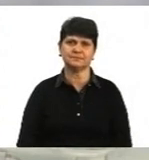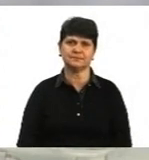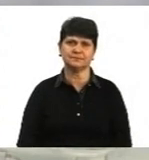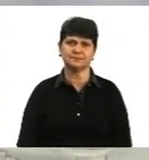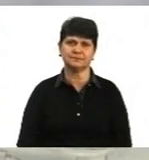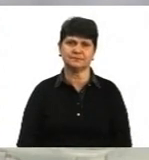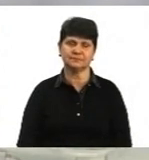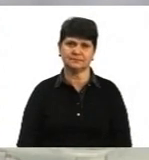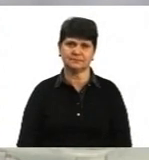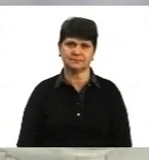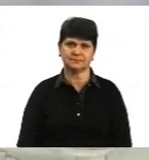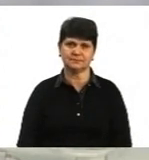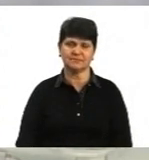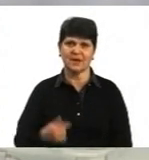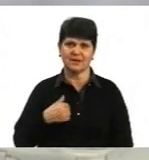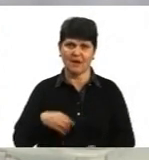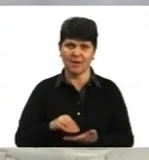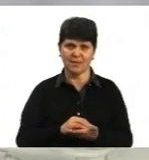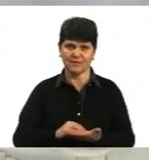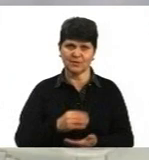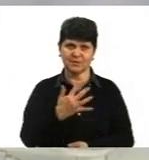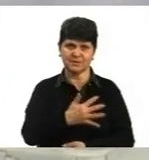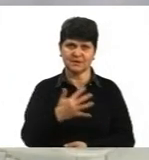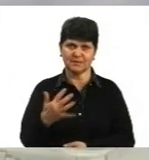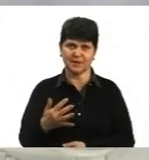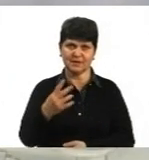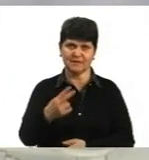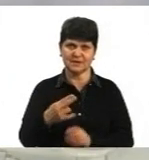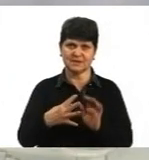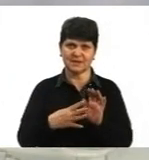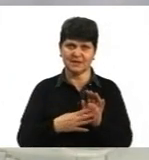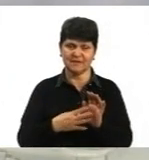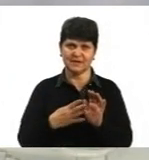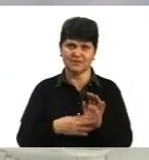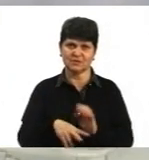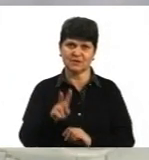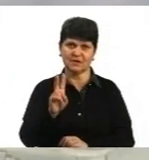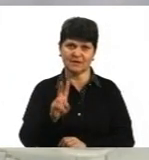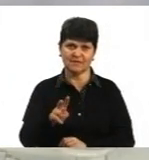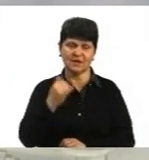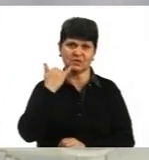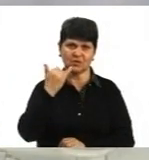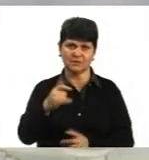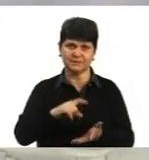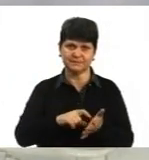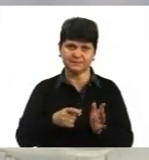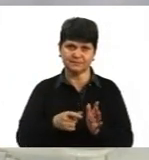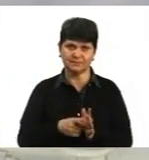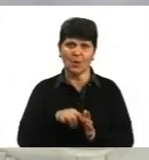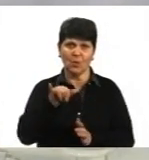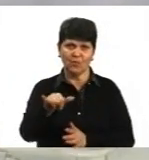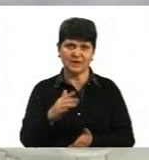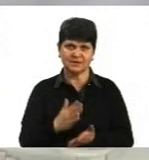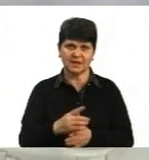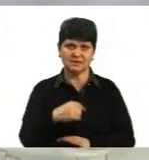Говоріть. Я повторюю, 55-29-92, номер телефону в студії. Шановний глядач, якщо є у вас запитання, так,